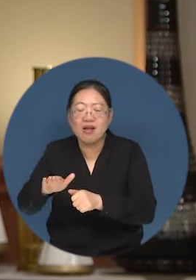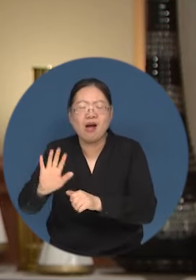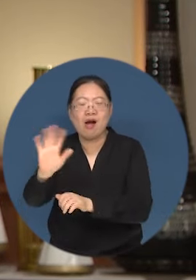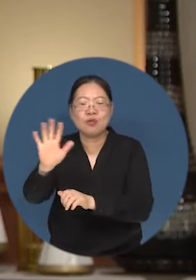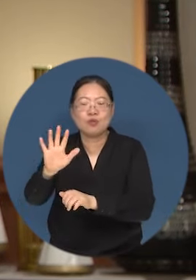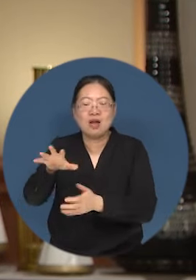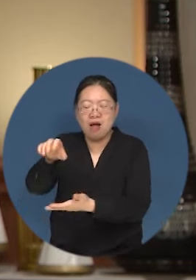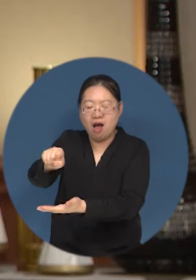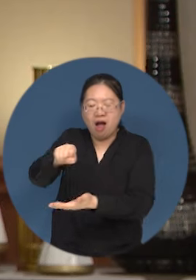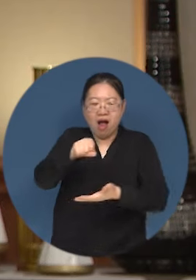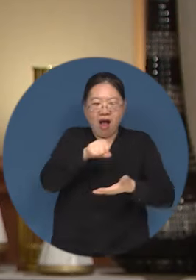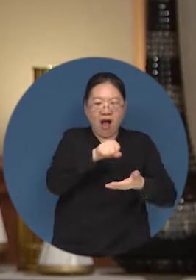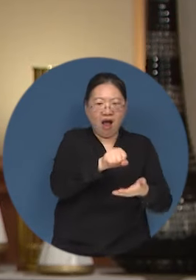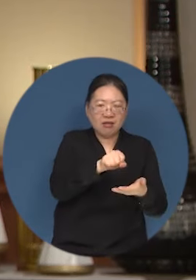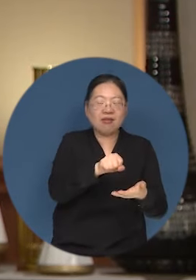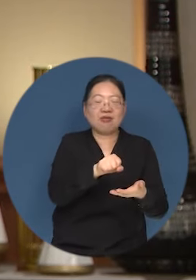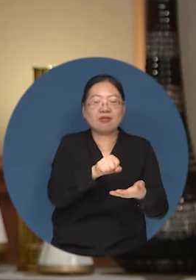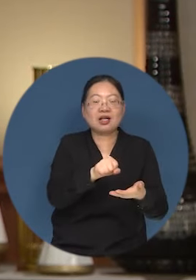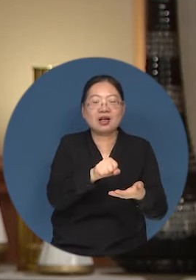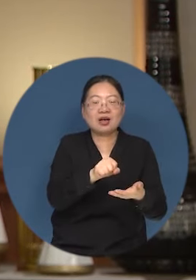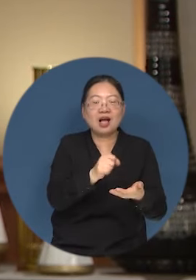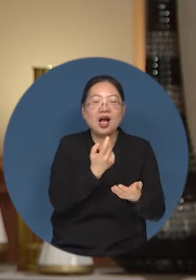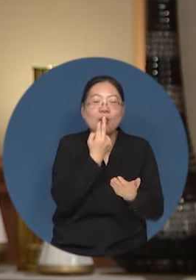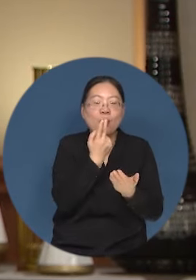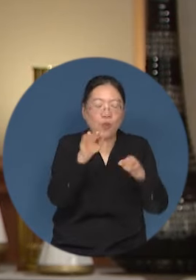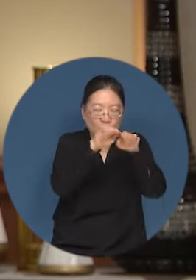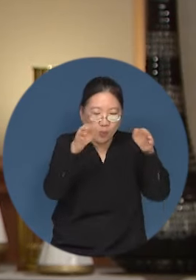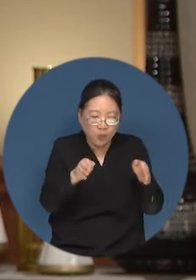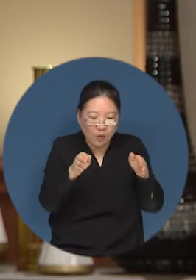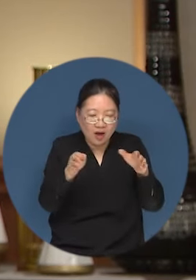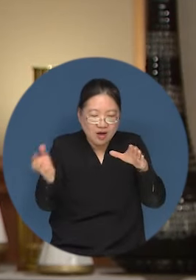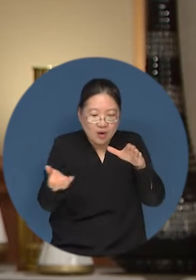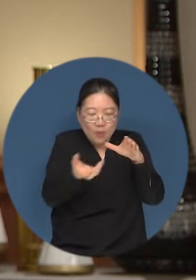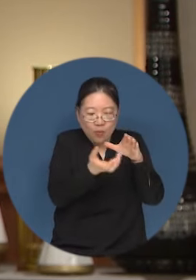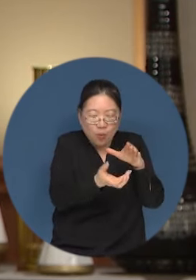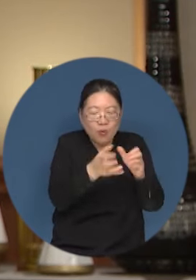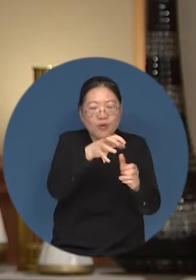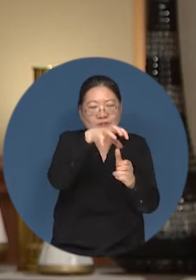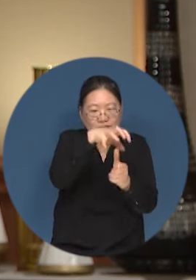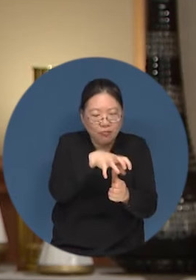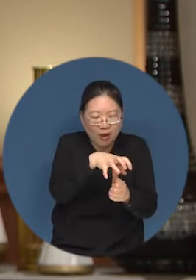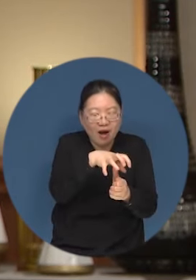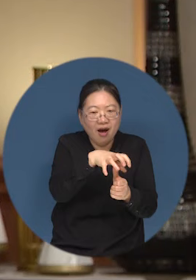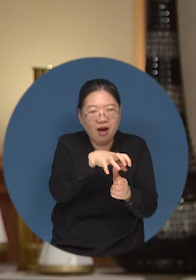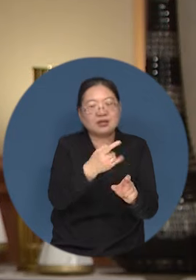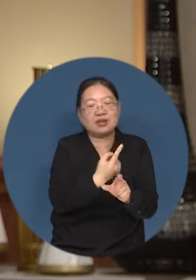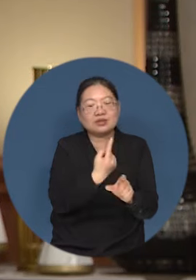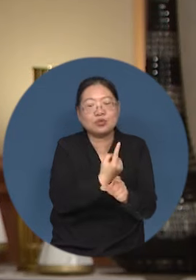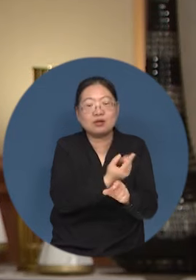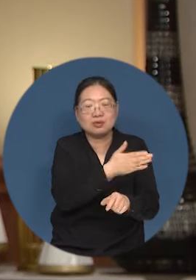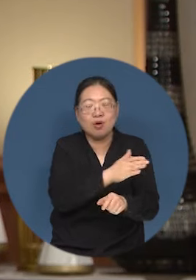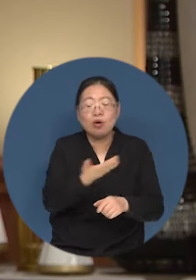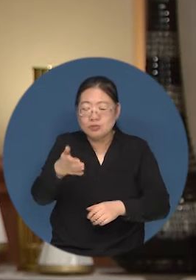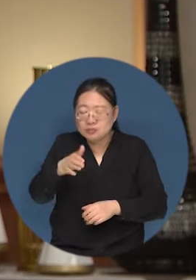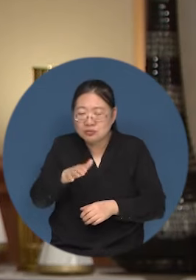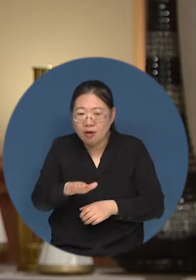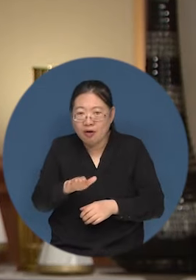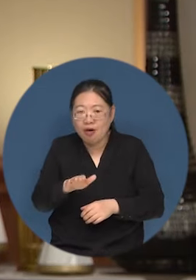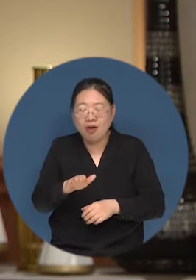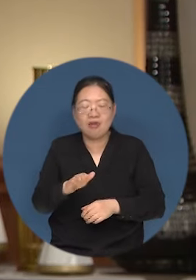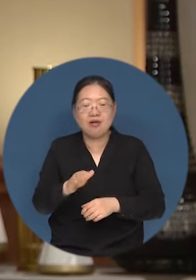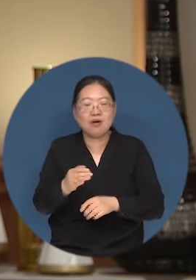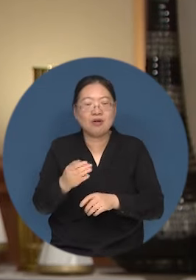이송해서 치료한다는 명목으로 네, 계속 그렇게 사육을 하게 된 거죠. 그런데 치료는 안 하고 훈련을 시키고 그렇죠. 훈련시켜서 이제